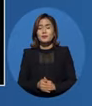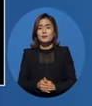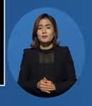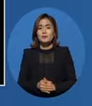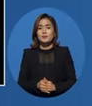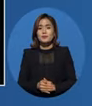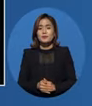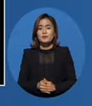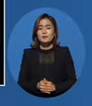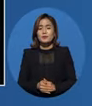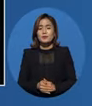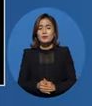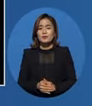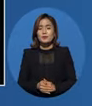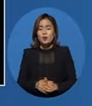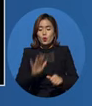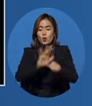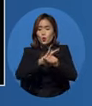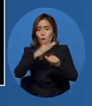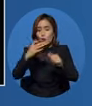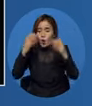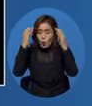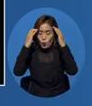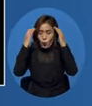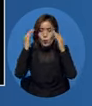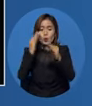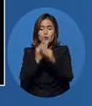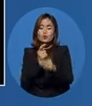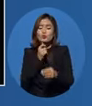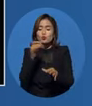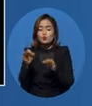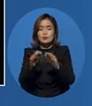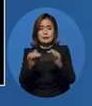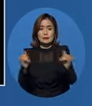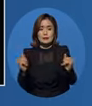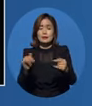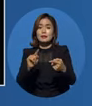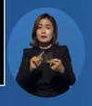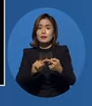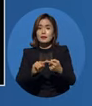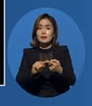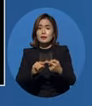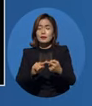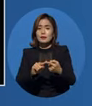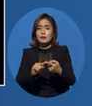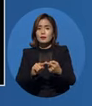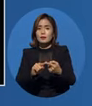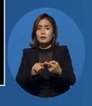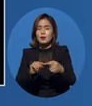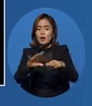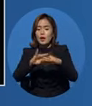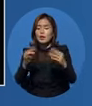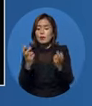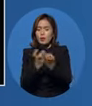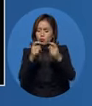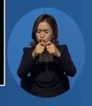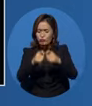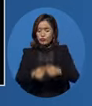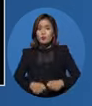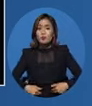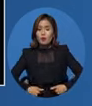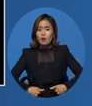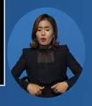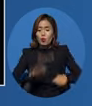이런 정크 라이브로 고통받는 중소상인 들에 대해서 좀 개 책의 구체적 이가 되는데